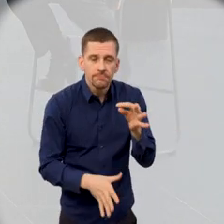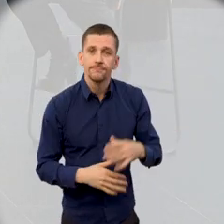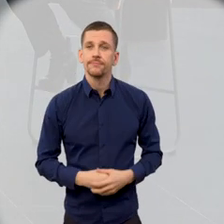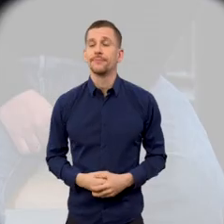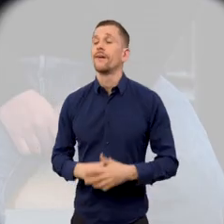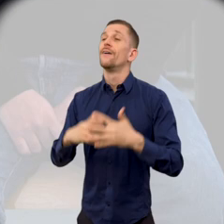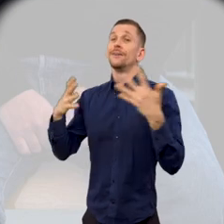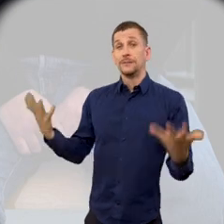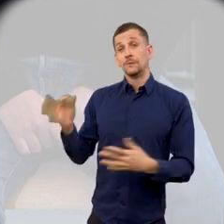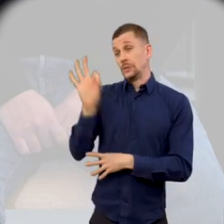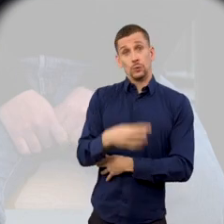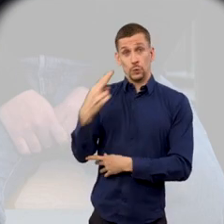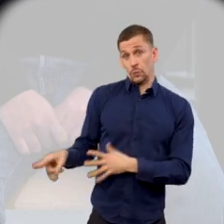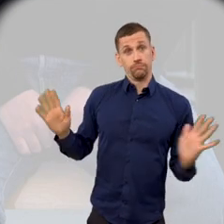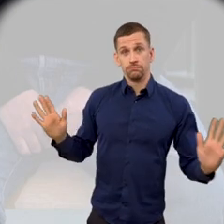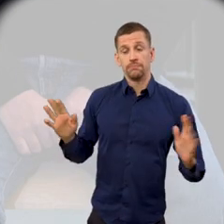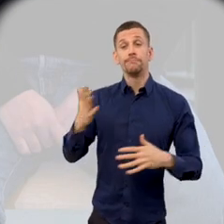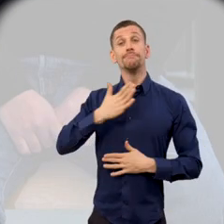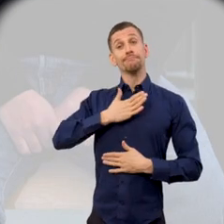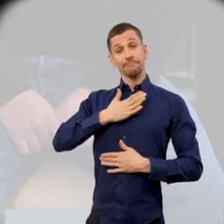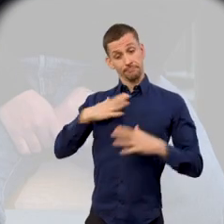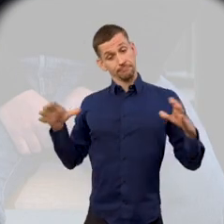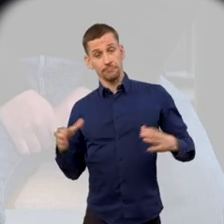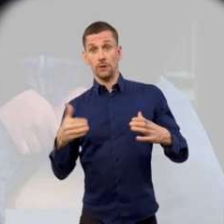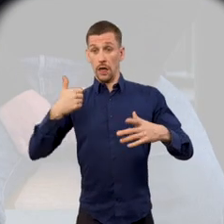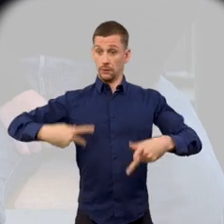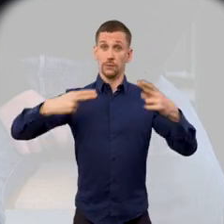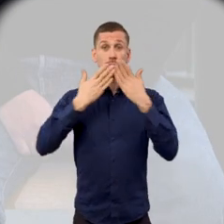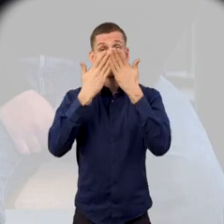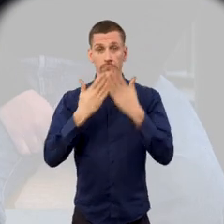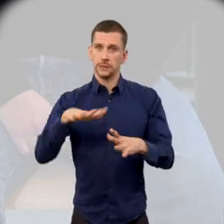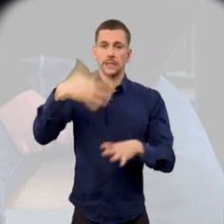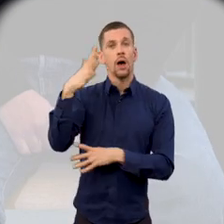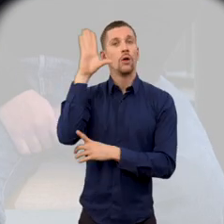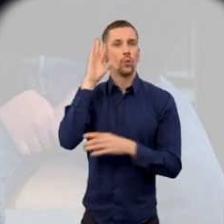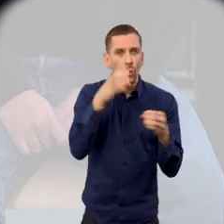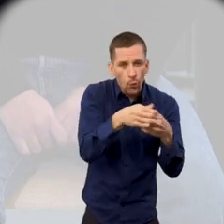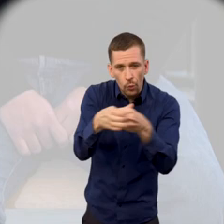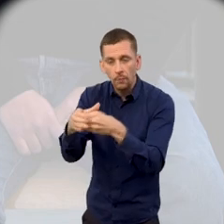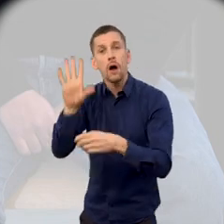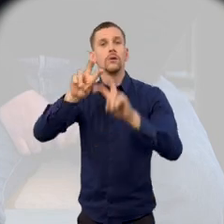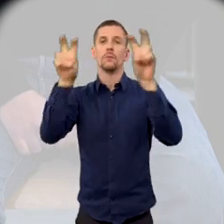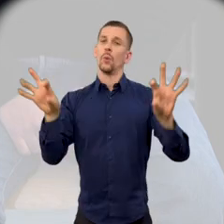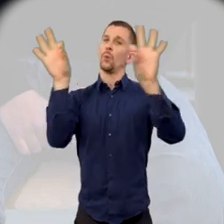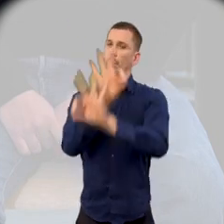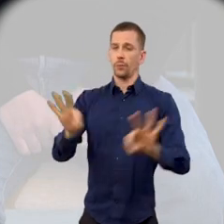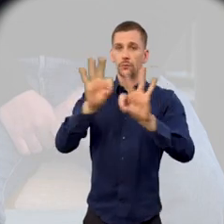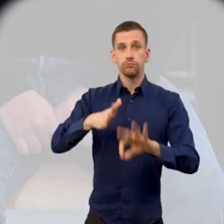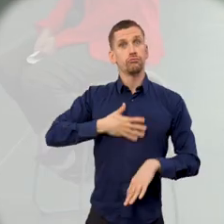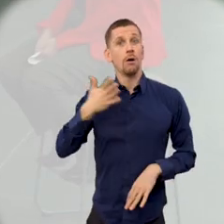rentrer? Alors, oui et non. Nous, on travaille sur des petits groupes, hein, une quinzaine d'étudiants par